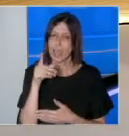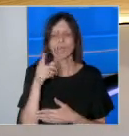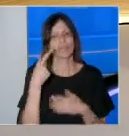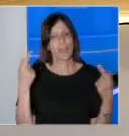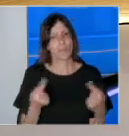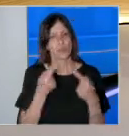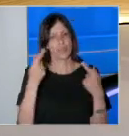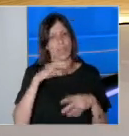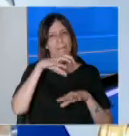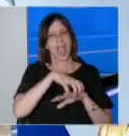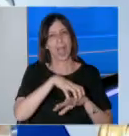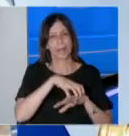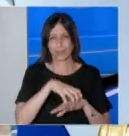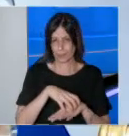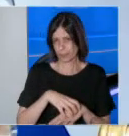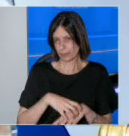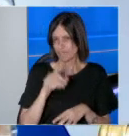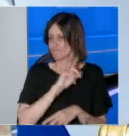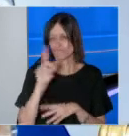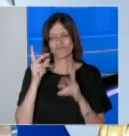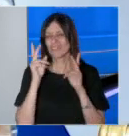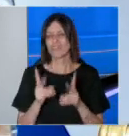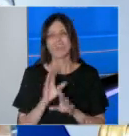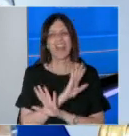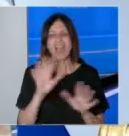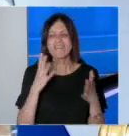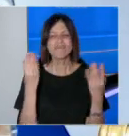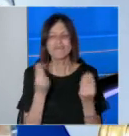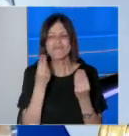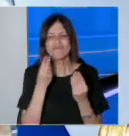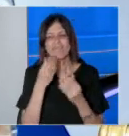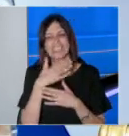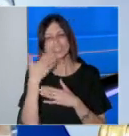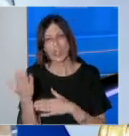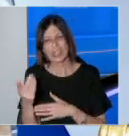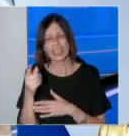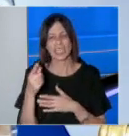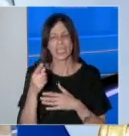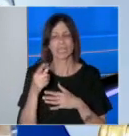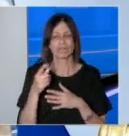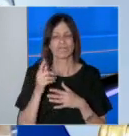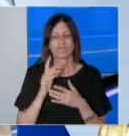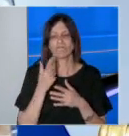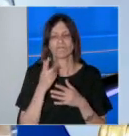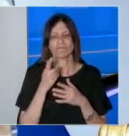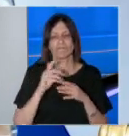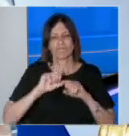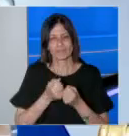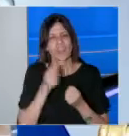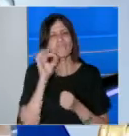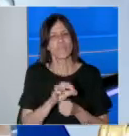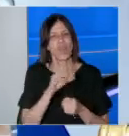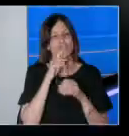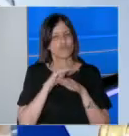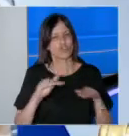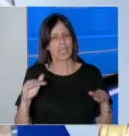ולעימותים בהר הבית. הנה. לא נאפשר לאף גורם קיצוני לערער את השקט בירושלים. נשליט בחוק